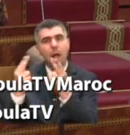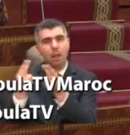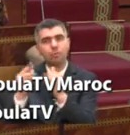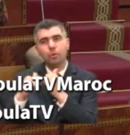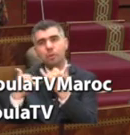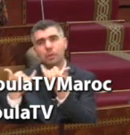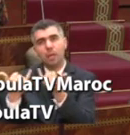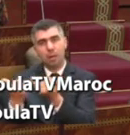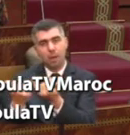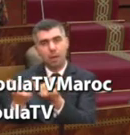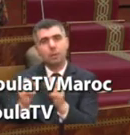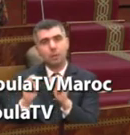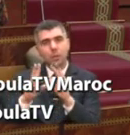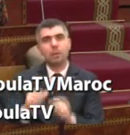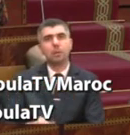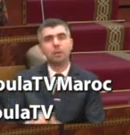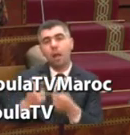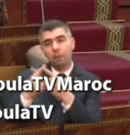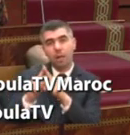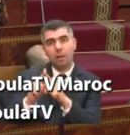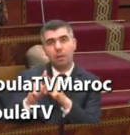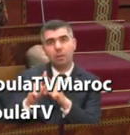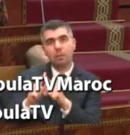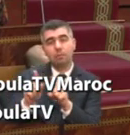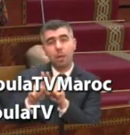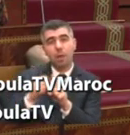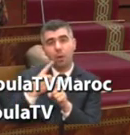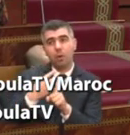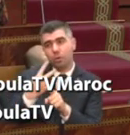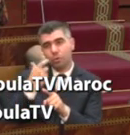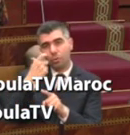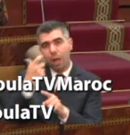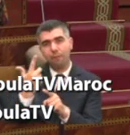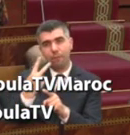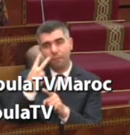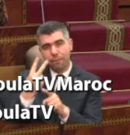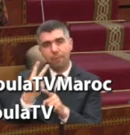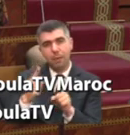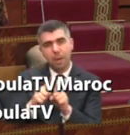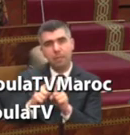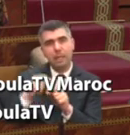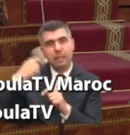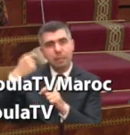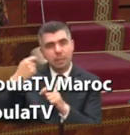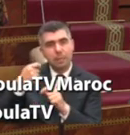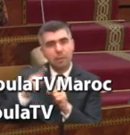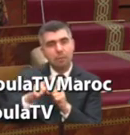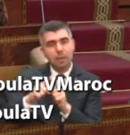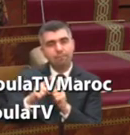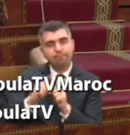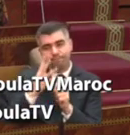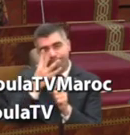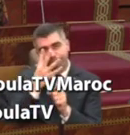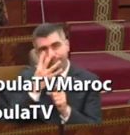هادشي كاع اللي درتي راه مزيان، ولكن مازال خاصهم، لان كاين شي فنانة تيقطعوا القلب. جزاكم الله على هادشي اللي درتيو، ورجاء